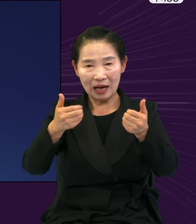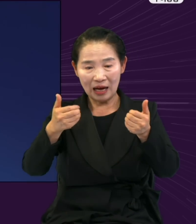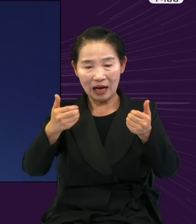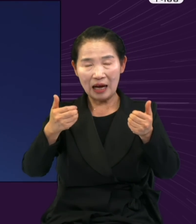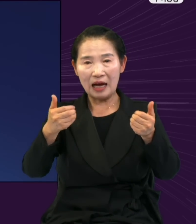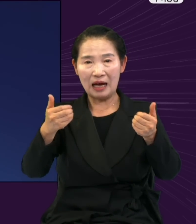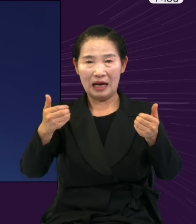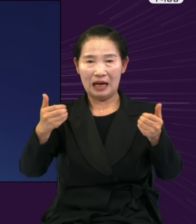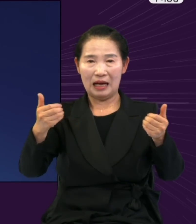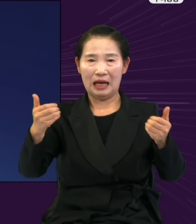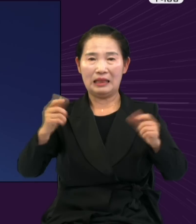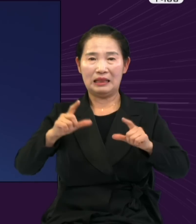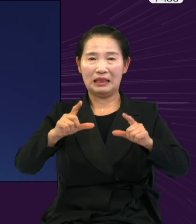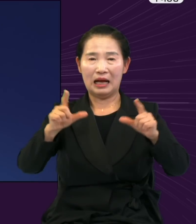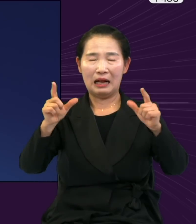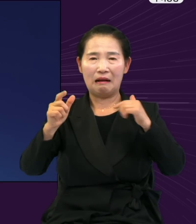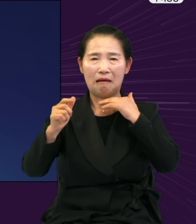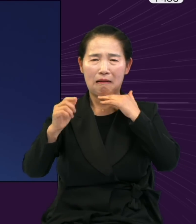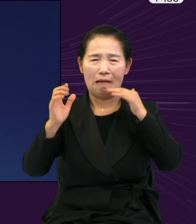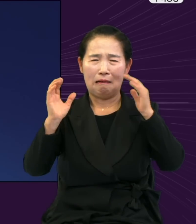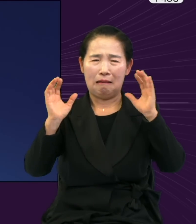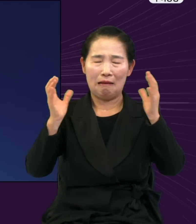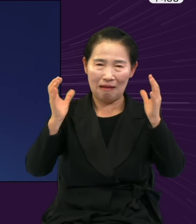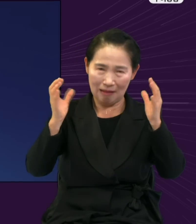있는 10대의 제 모습을 보여주셨어요.